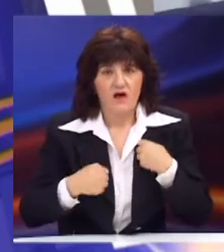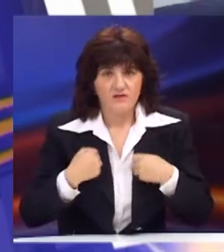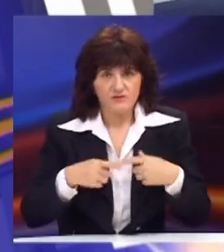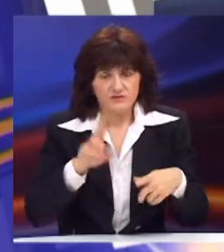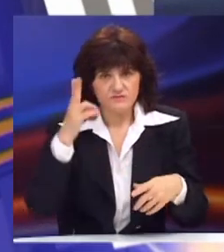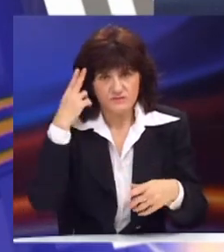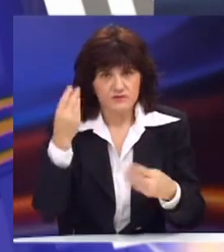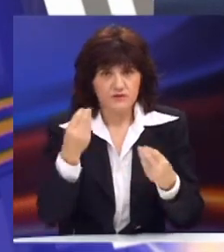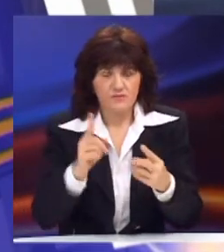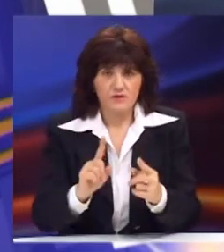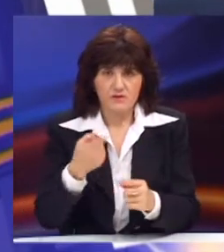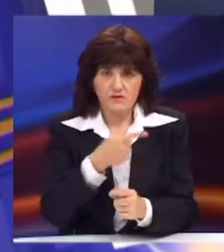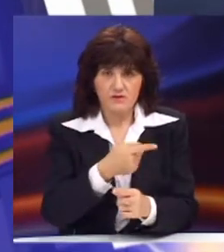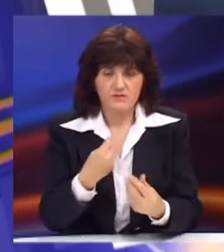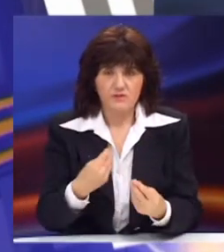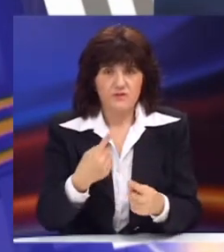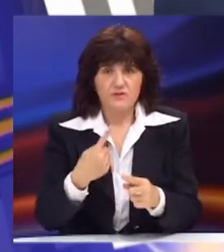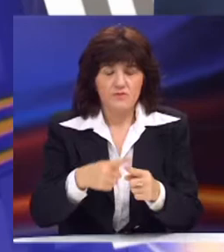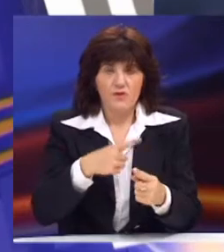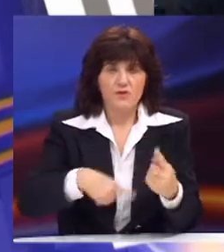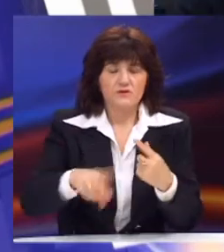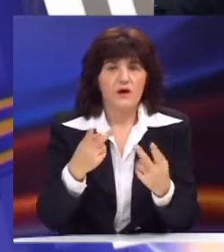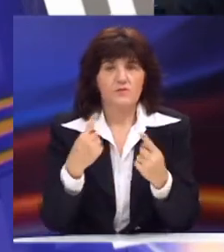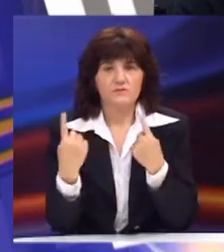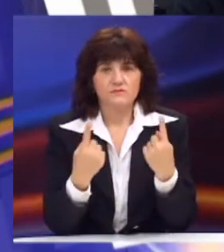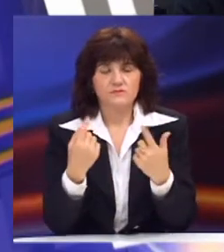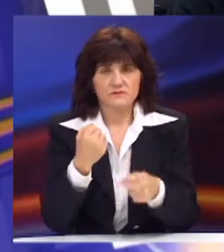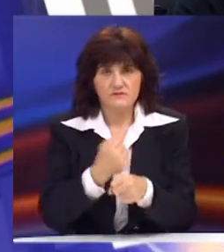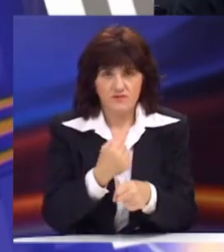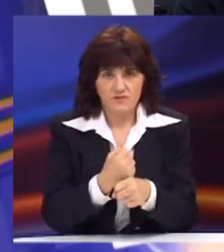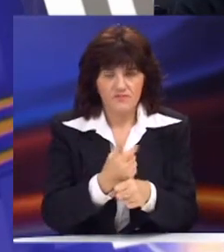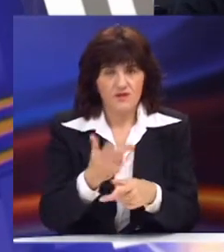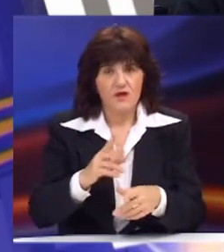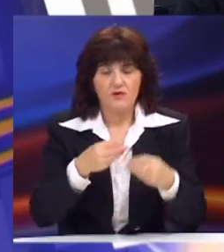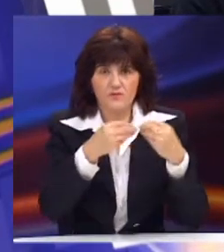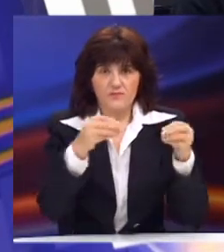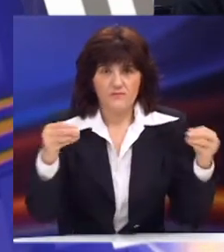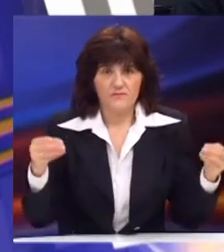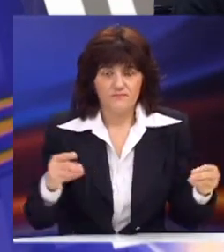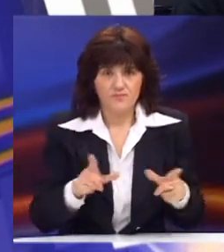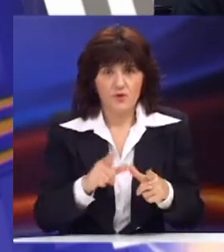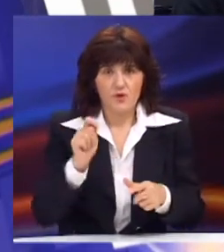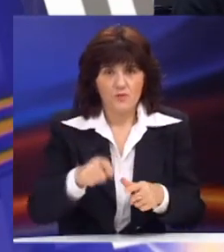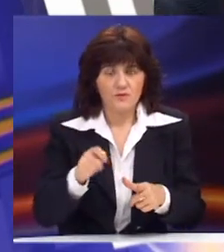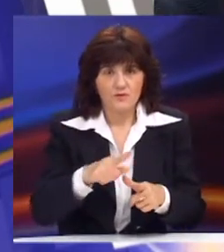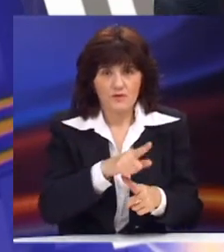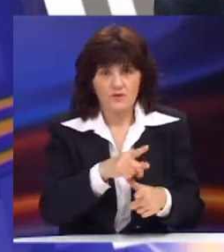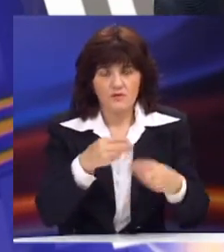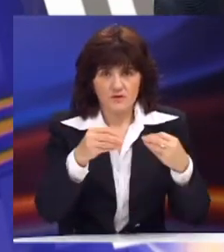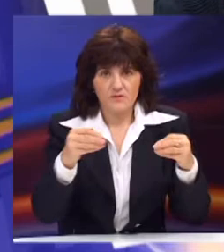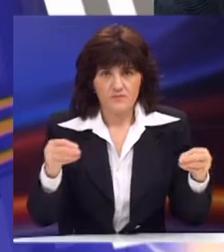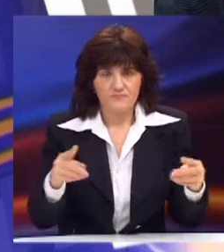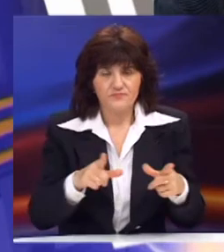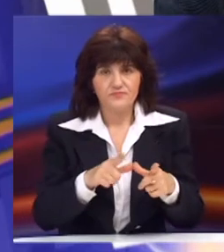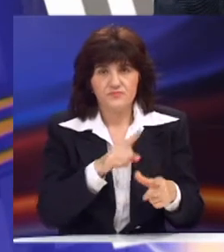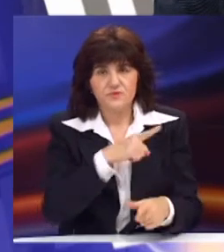grupe Tondah, ove godine beleži dobre rezultate s obzirom na okolnosti u kojima posluju. Kako je novinarima predsednicu Upravnog odbora Regionalne